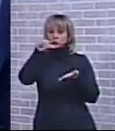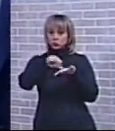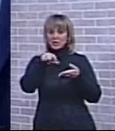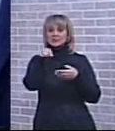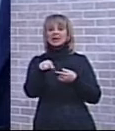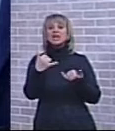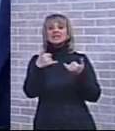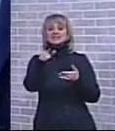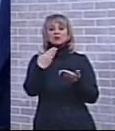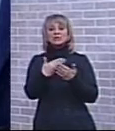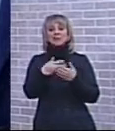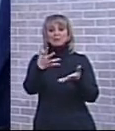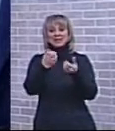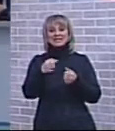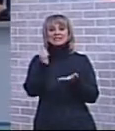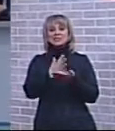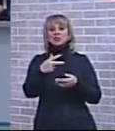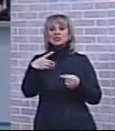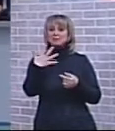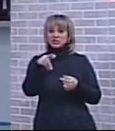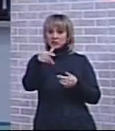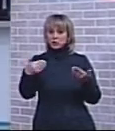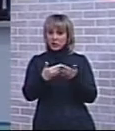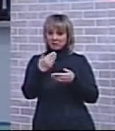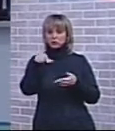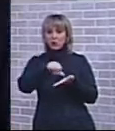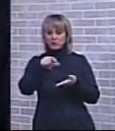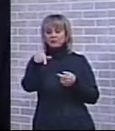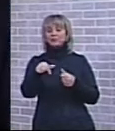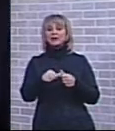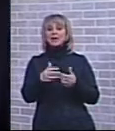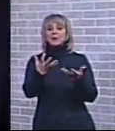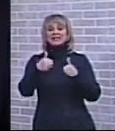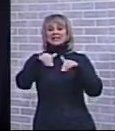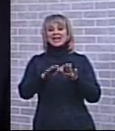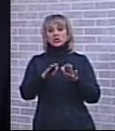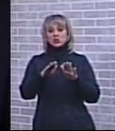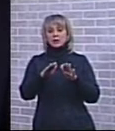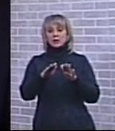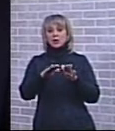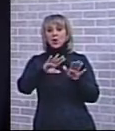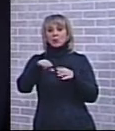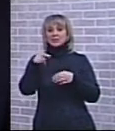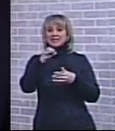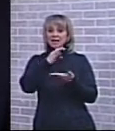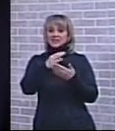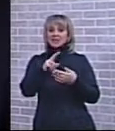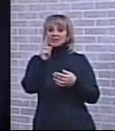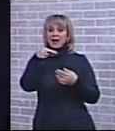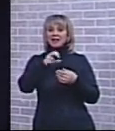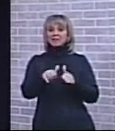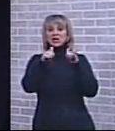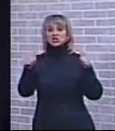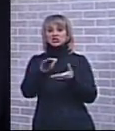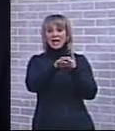участников. Сегодня, например, приняли сразу 50 новичков. Принято решение после консультации с коллегами